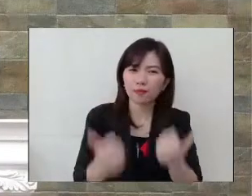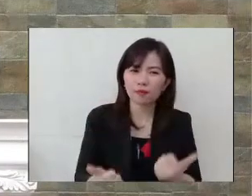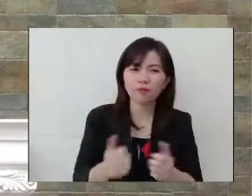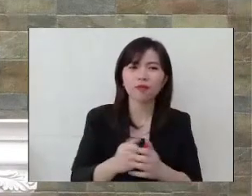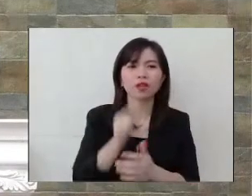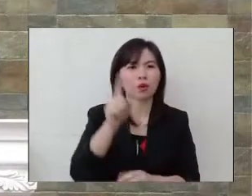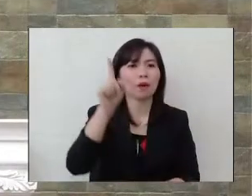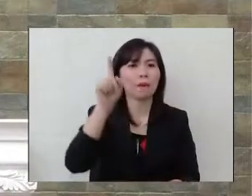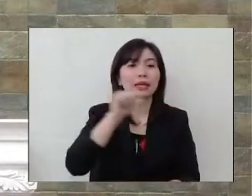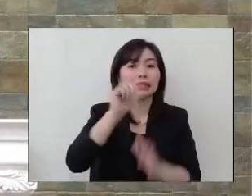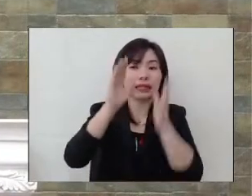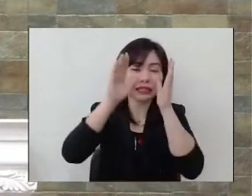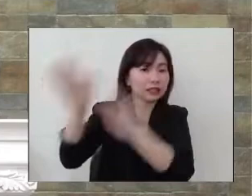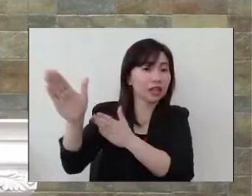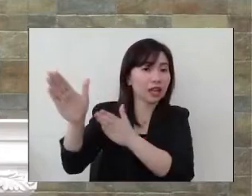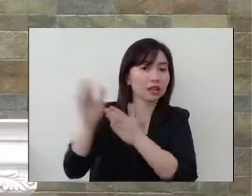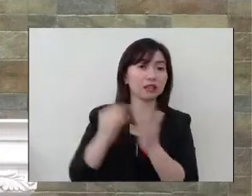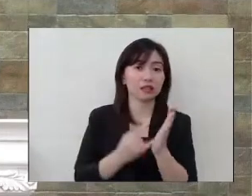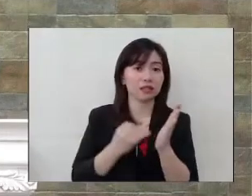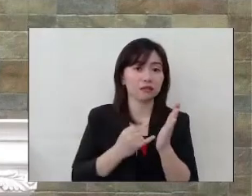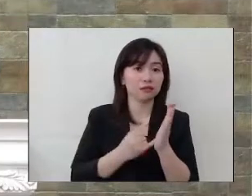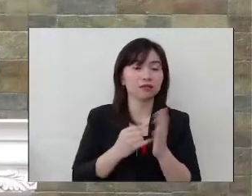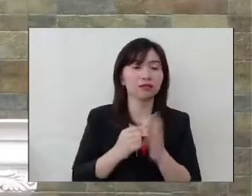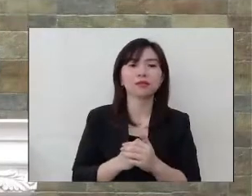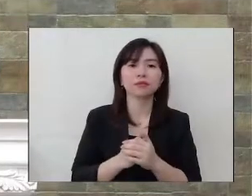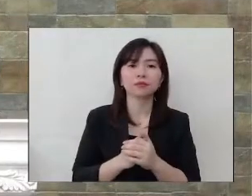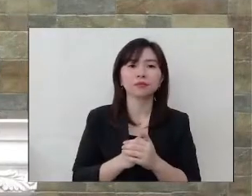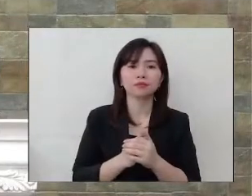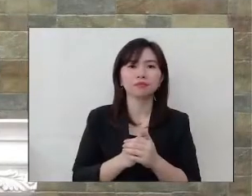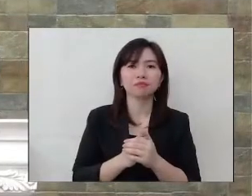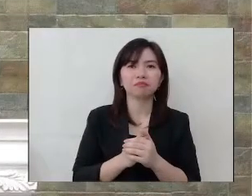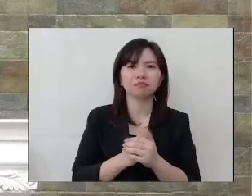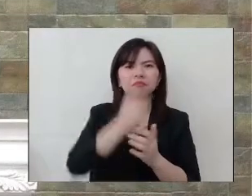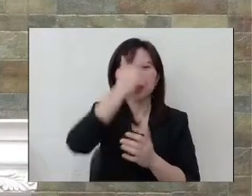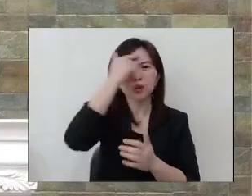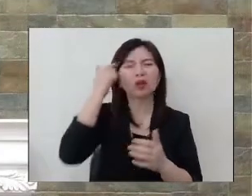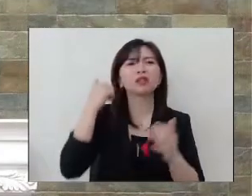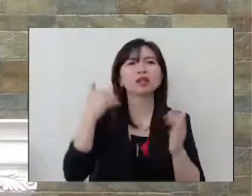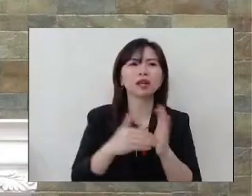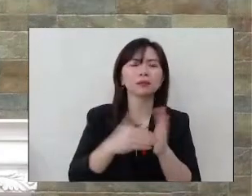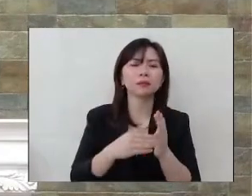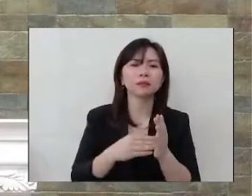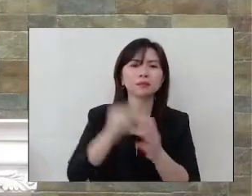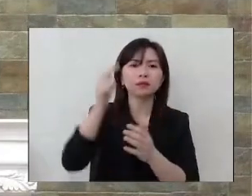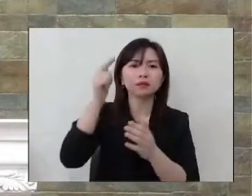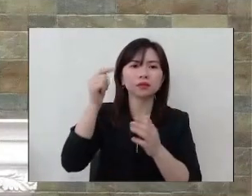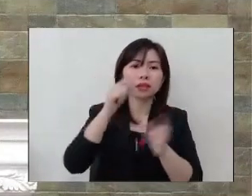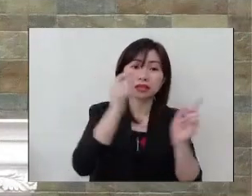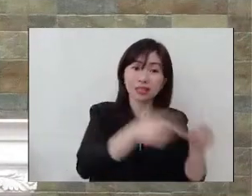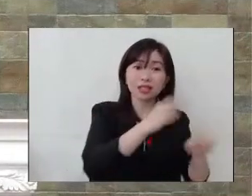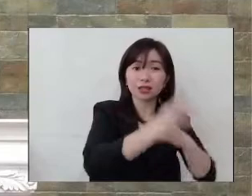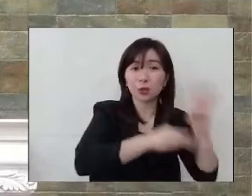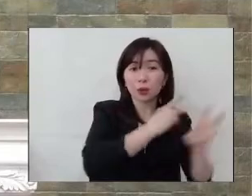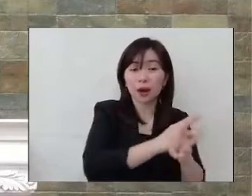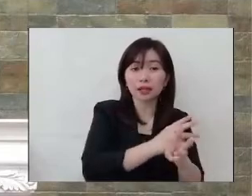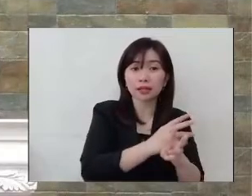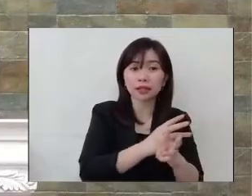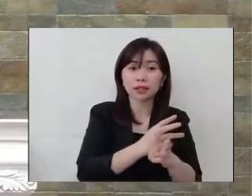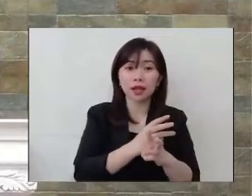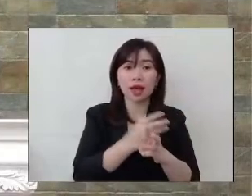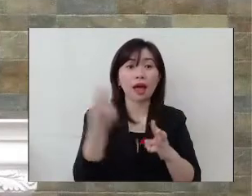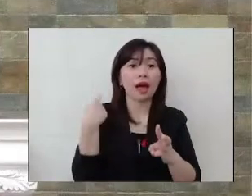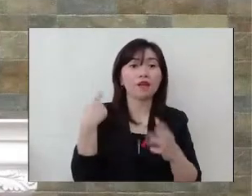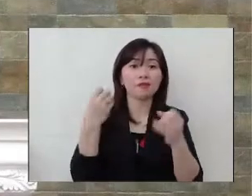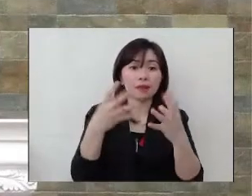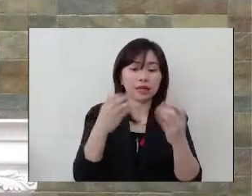let us not deny. Huwag na natin i-deny, mga kapatid, na masyado ng maraming ibinigay ang mundo na ito sa ating buhay.